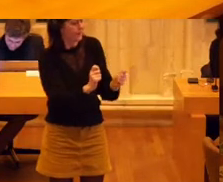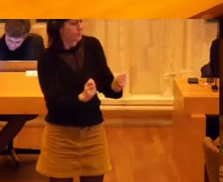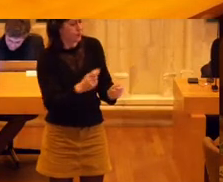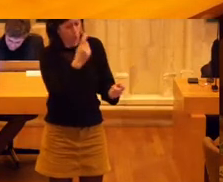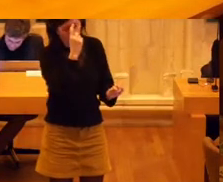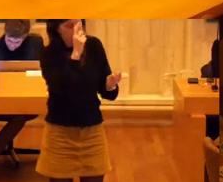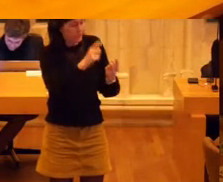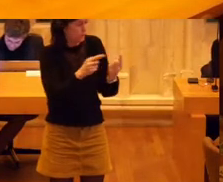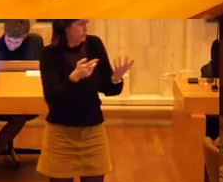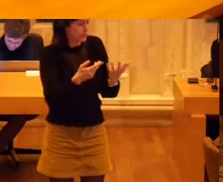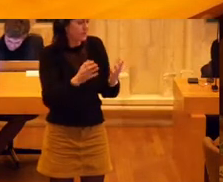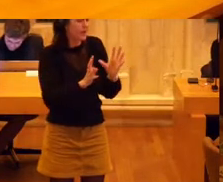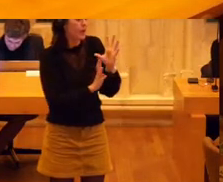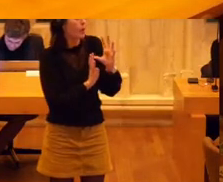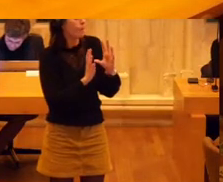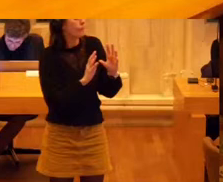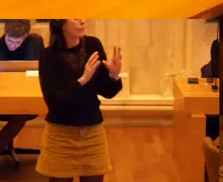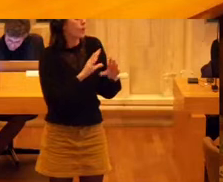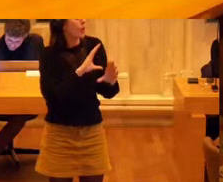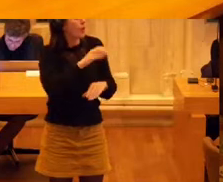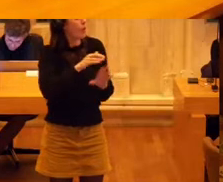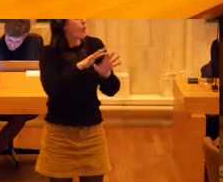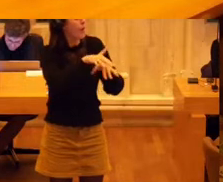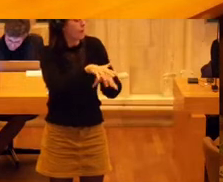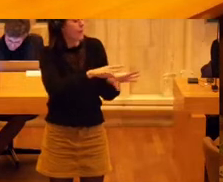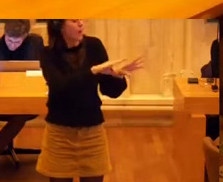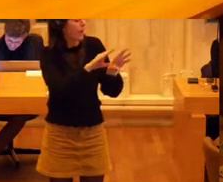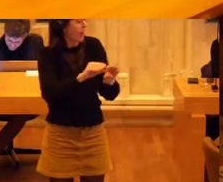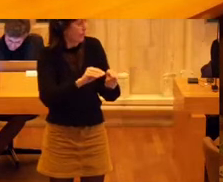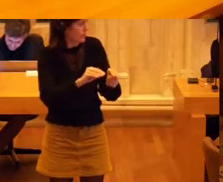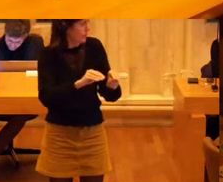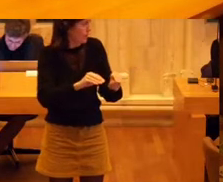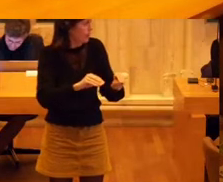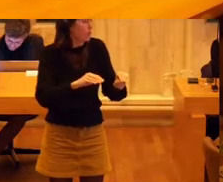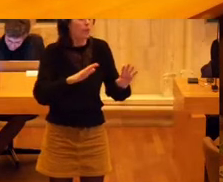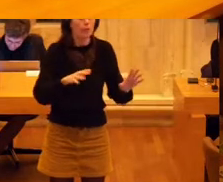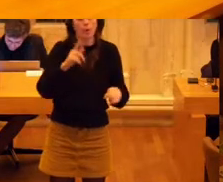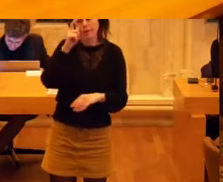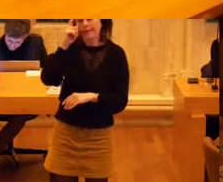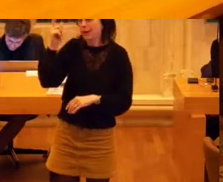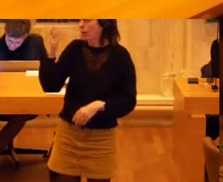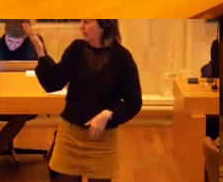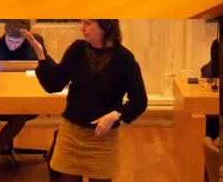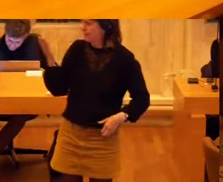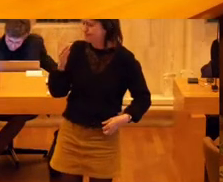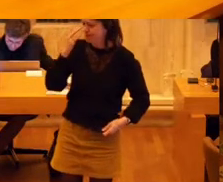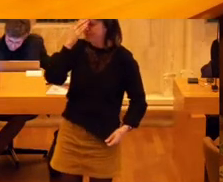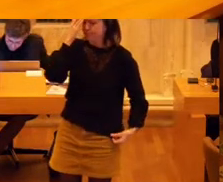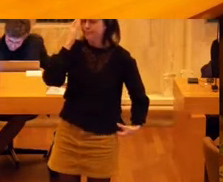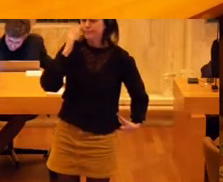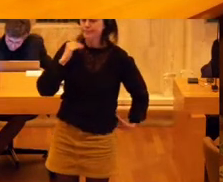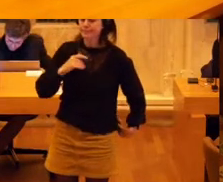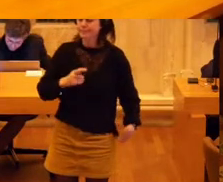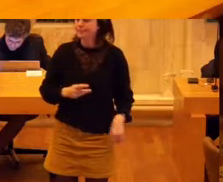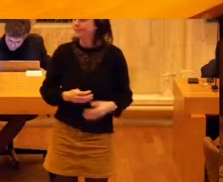par effectivement Quand la mer habitat. Mais on, voilà, on, je vais laisser Nicolas en dire un mot.